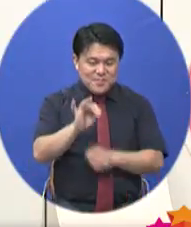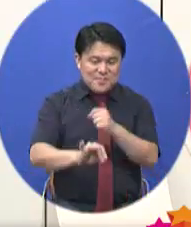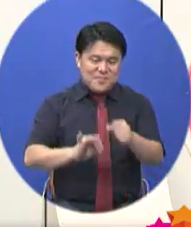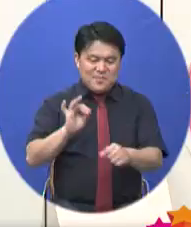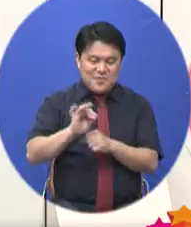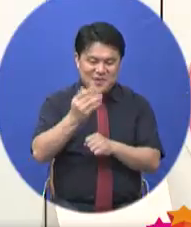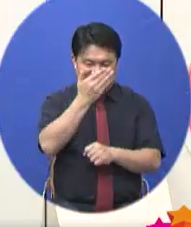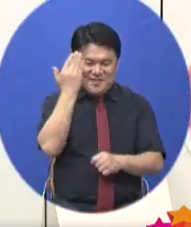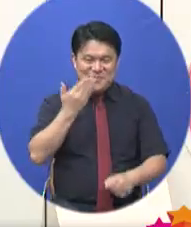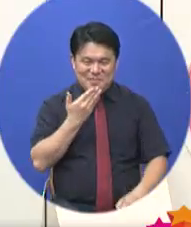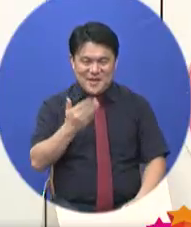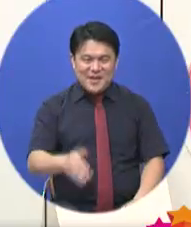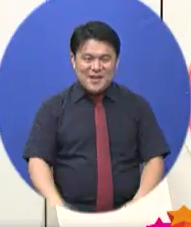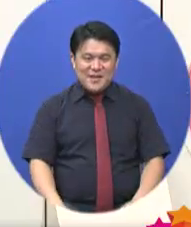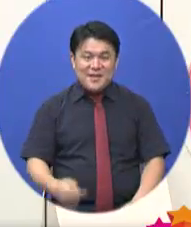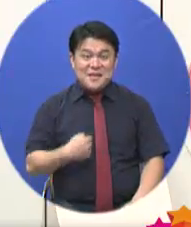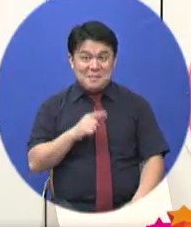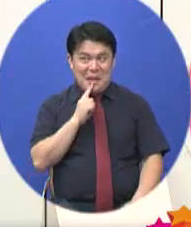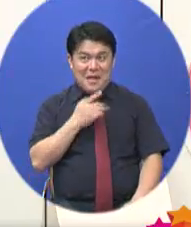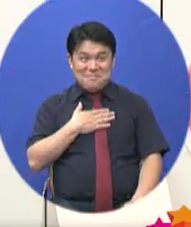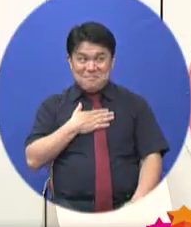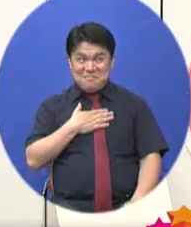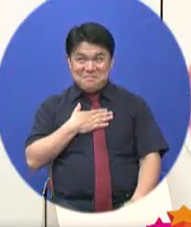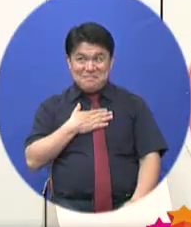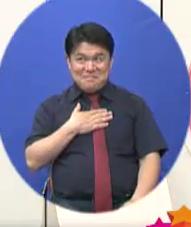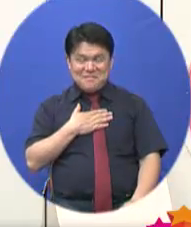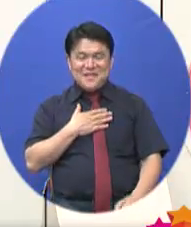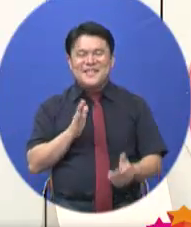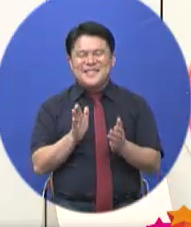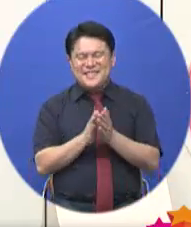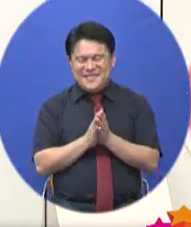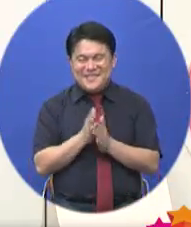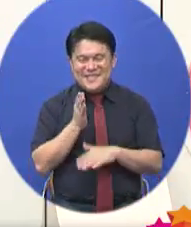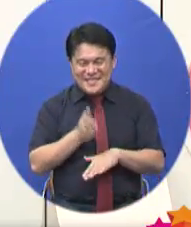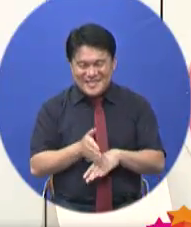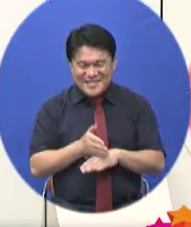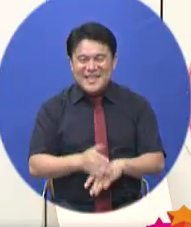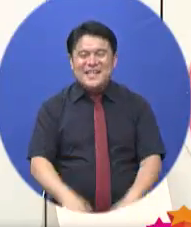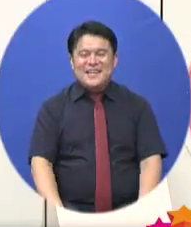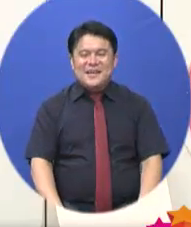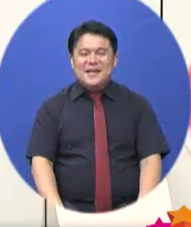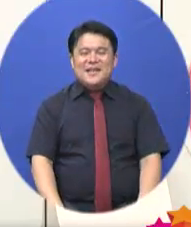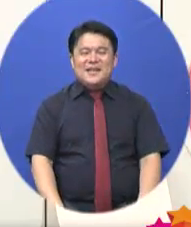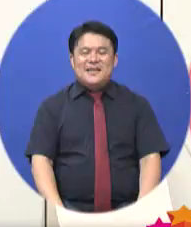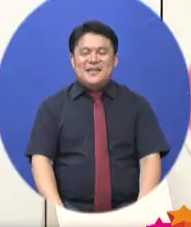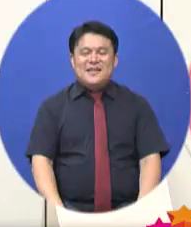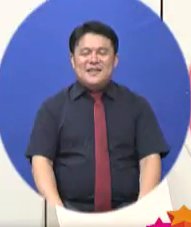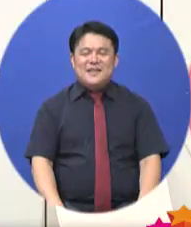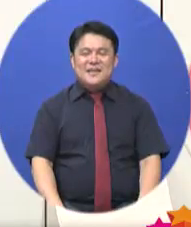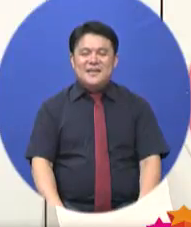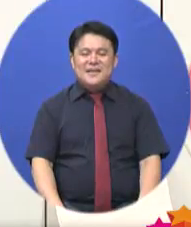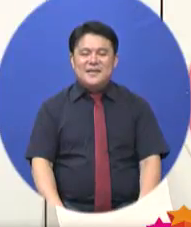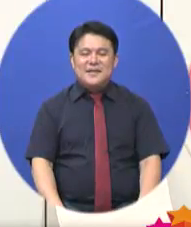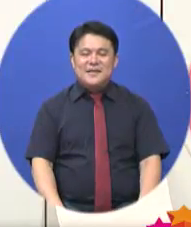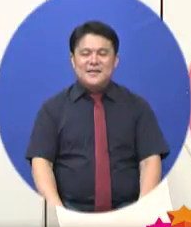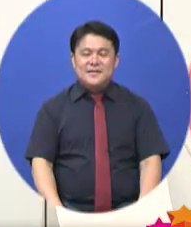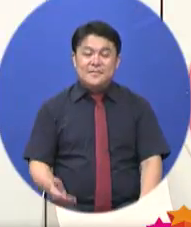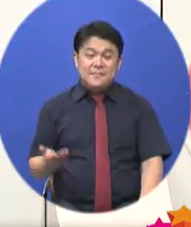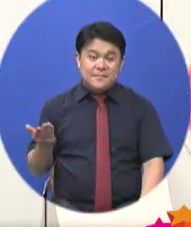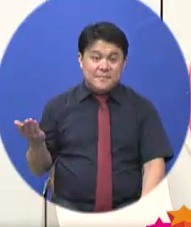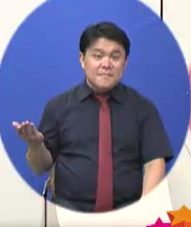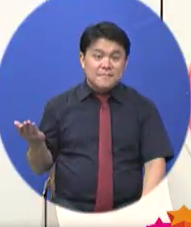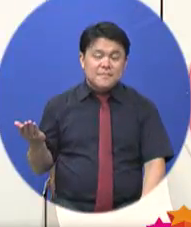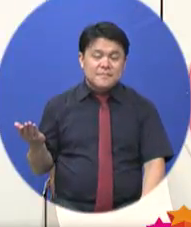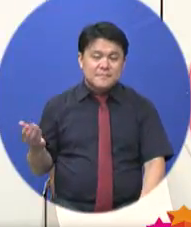더 젊어지십니다. 이건 내 얘기입니다. 예, 예. 너무 감사합니다. 감사합니다. 우리